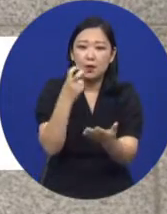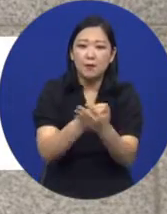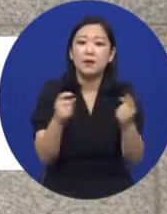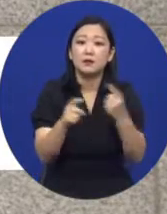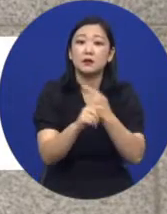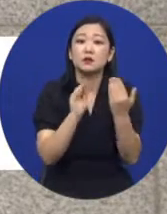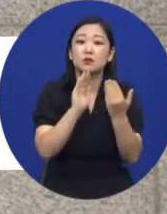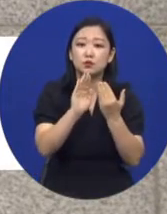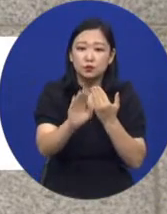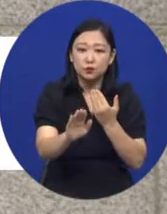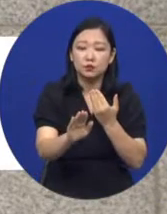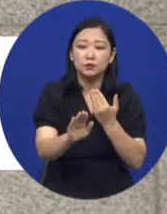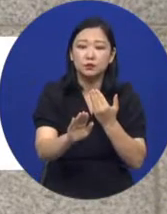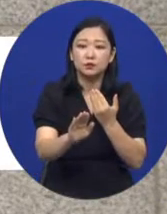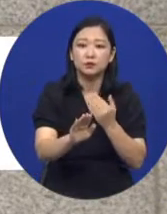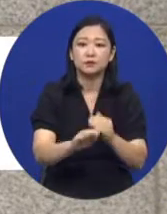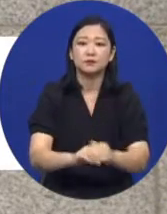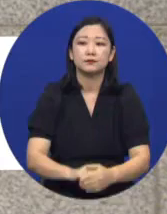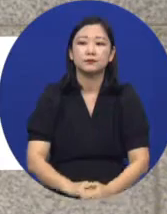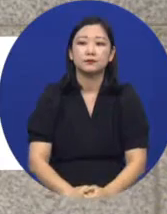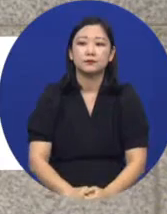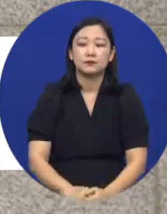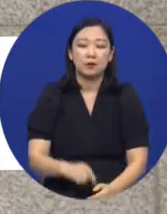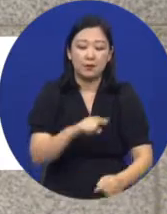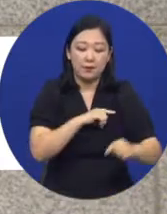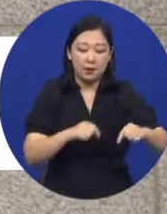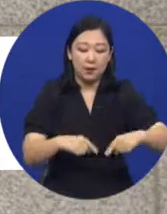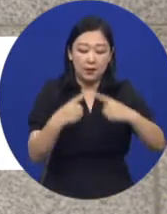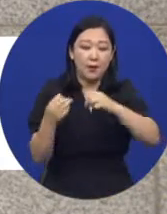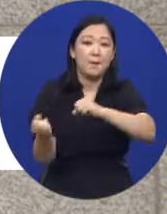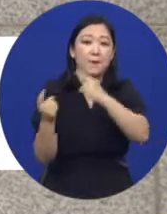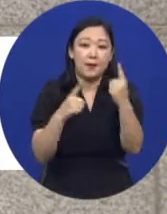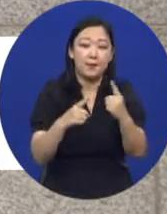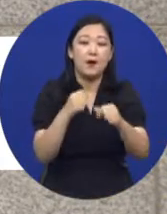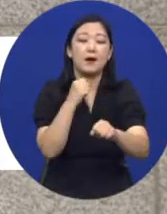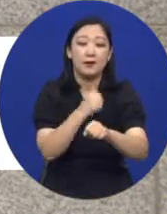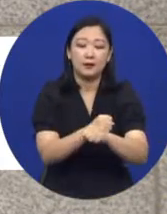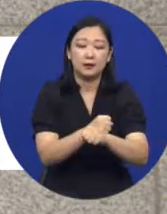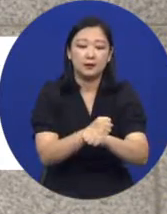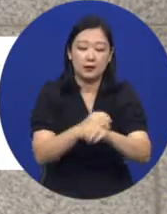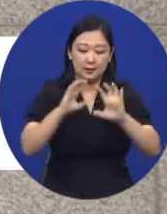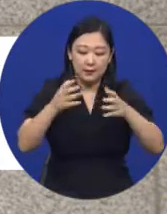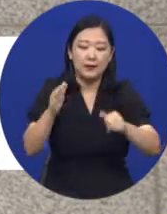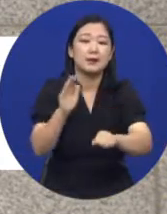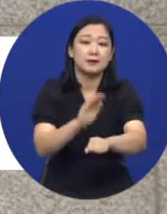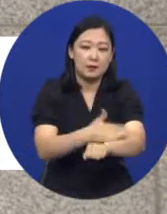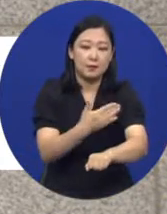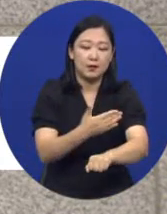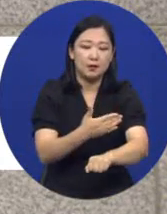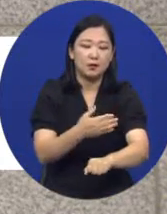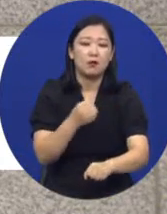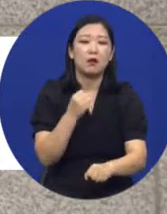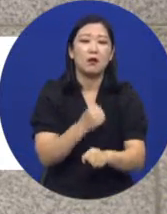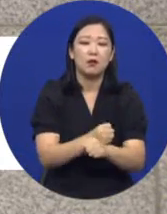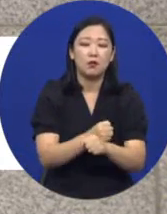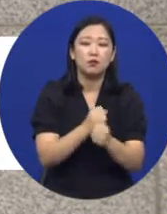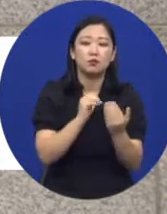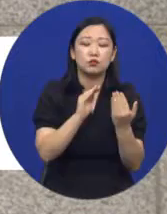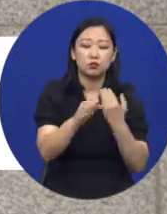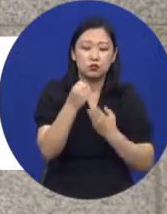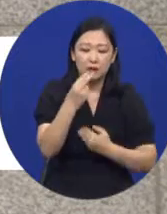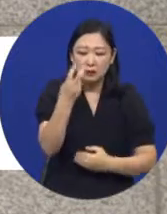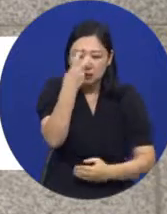개정해서 그래서 명예회복 다 하겠다. 국가가 잘못했다. 이래놓고 다시 이걸